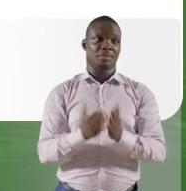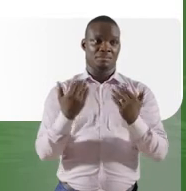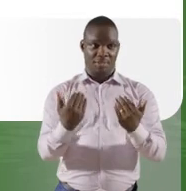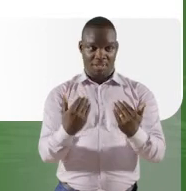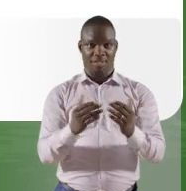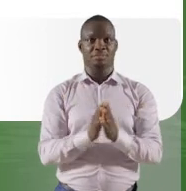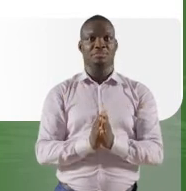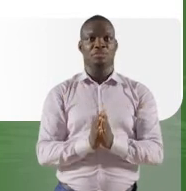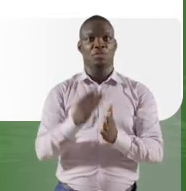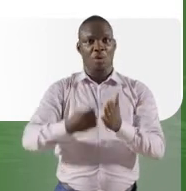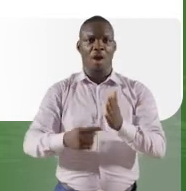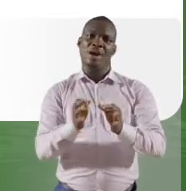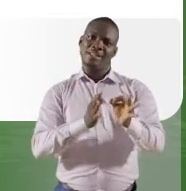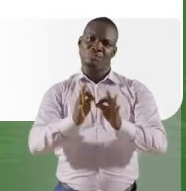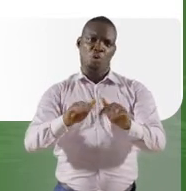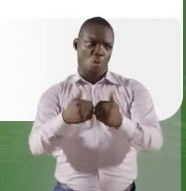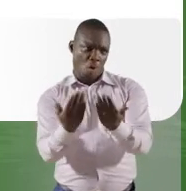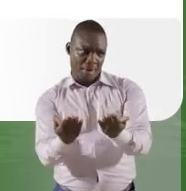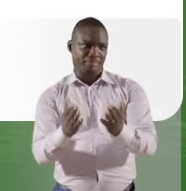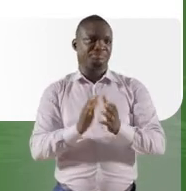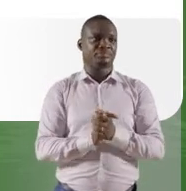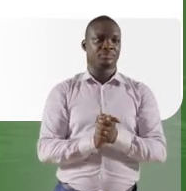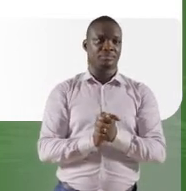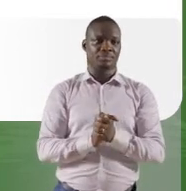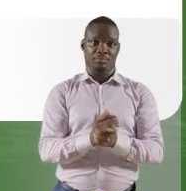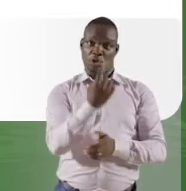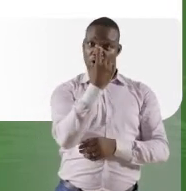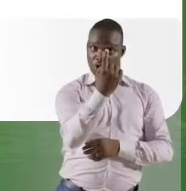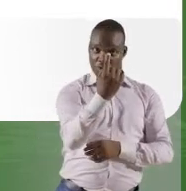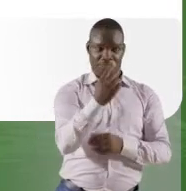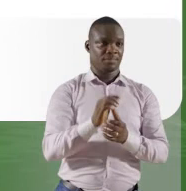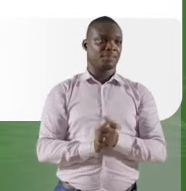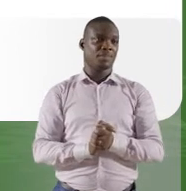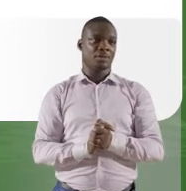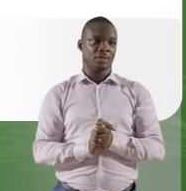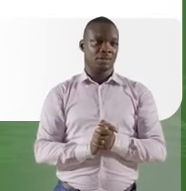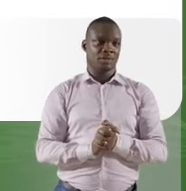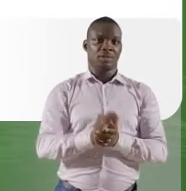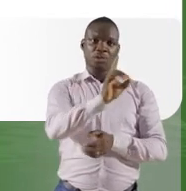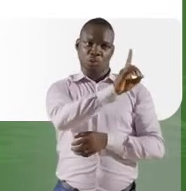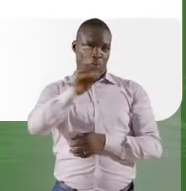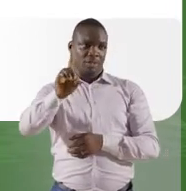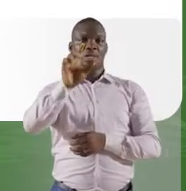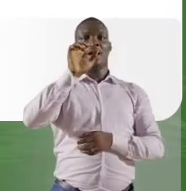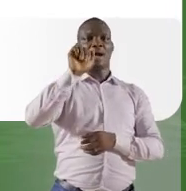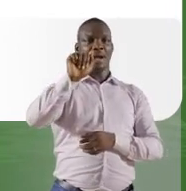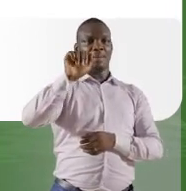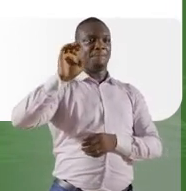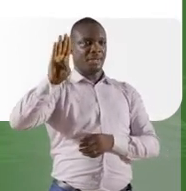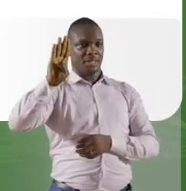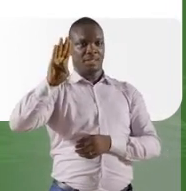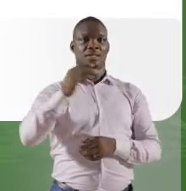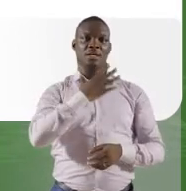La consigne justifie que, petit 1, les droites